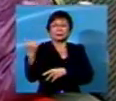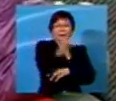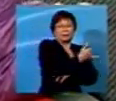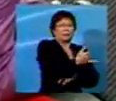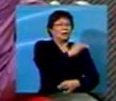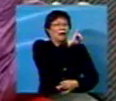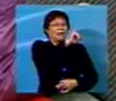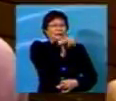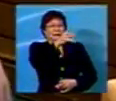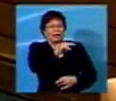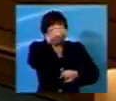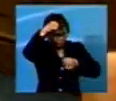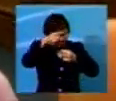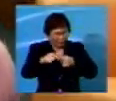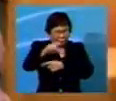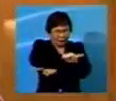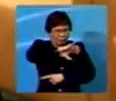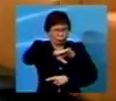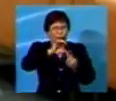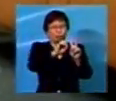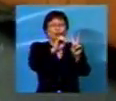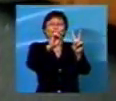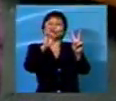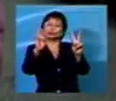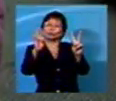jantung negara Sempena peringatan Hari polis